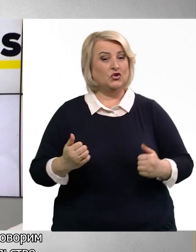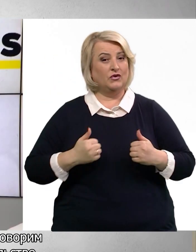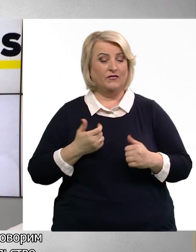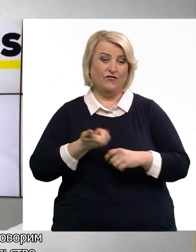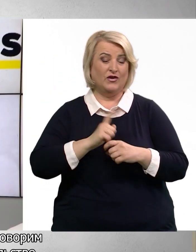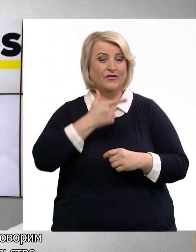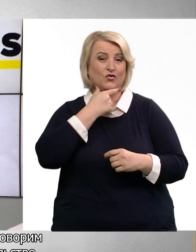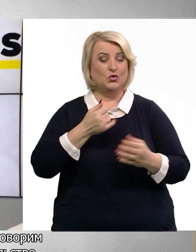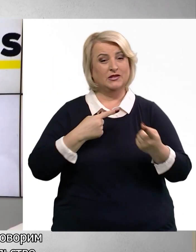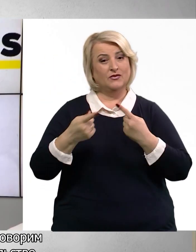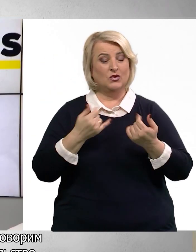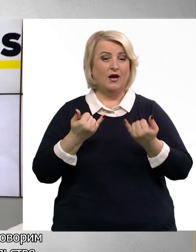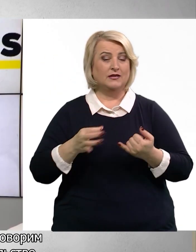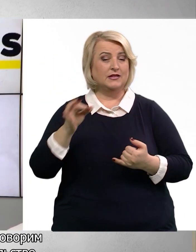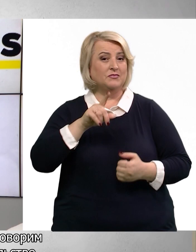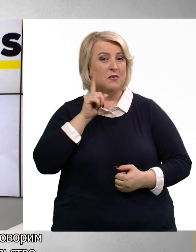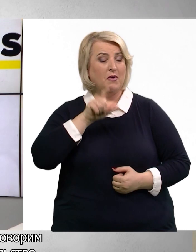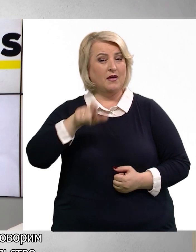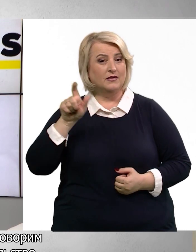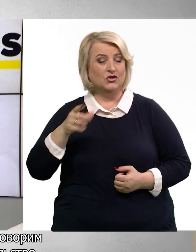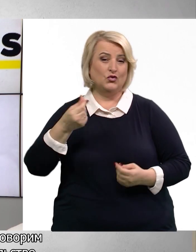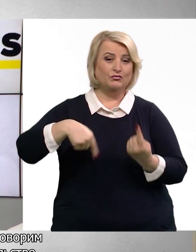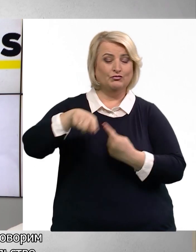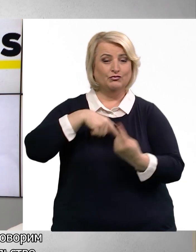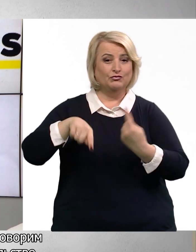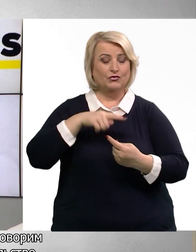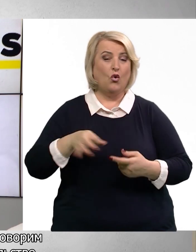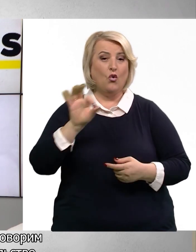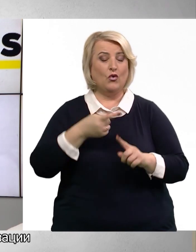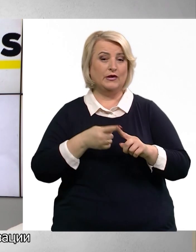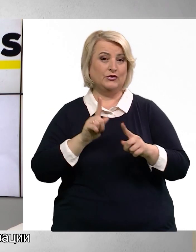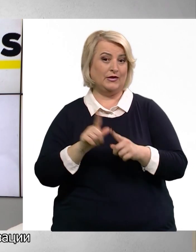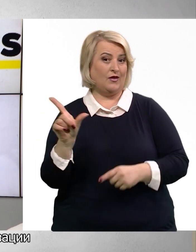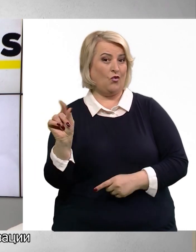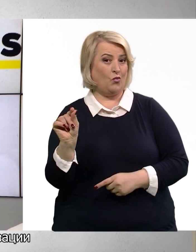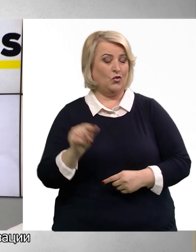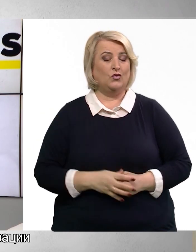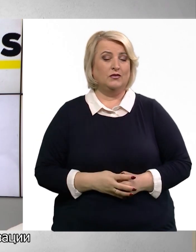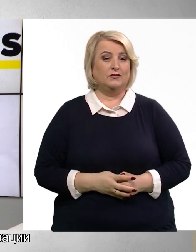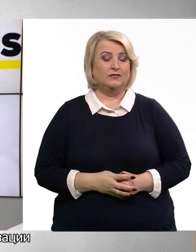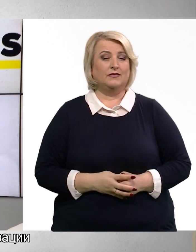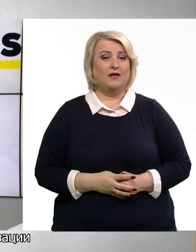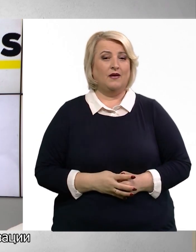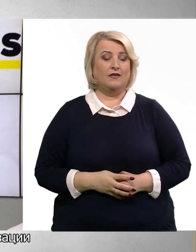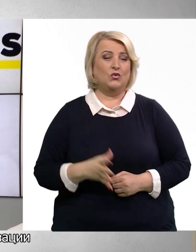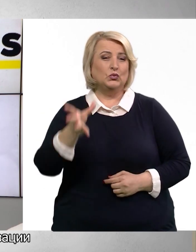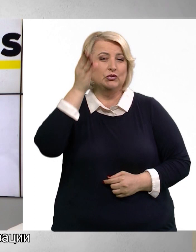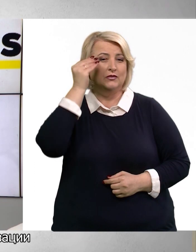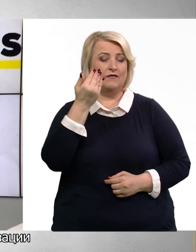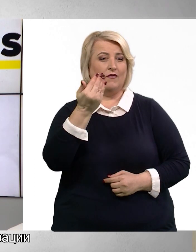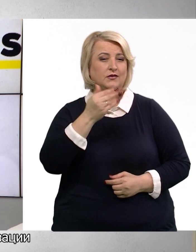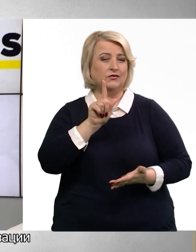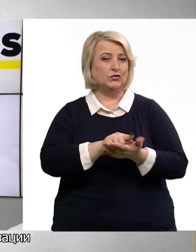să discutăm astăzi despre tineri și antreprenoriat, iată, despre acest cuplu, ținând cont de funcția dumneavoastră